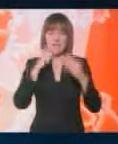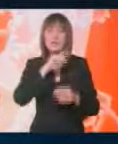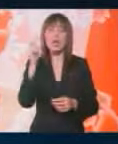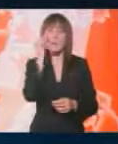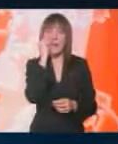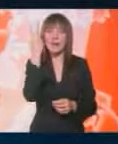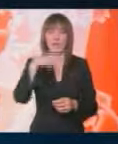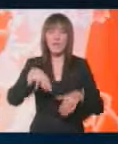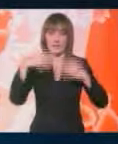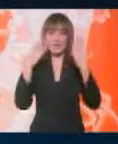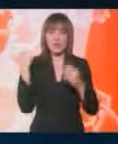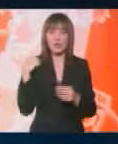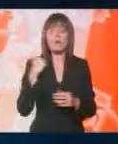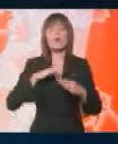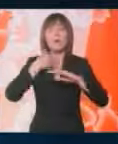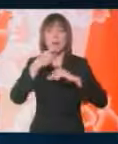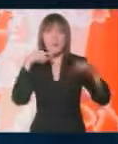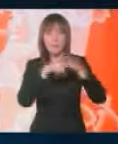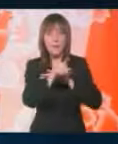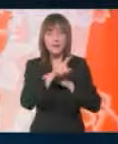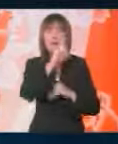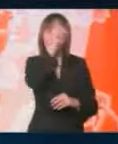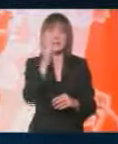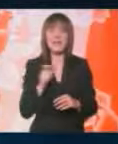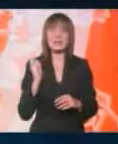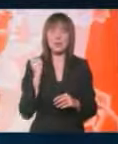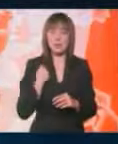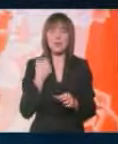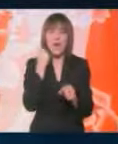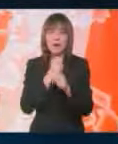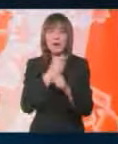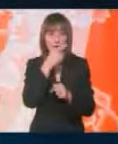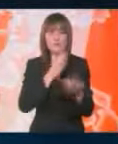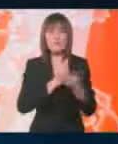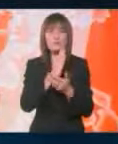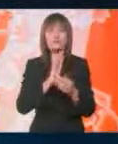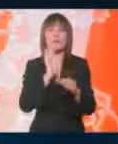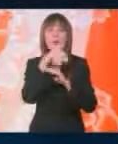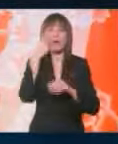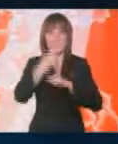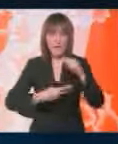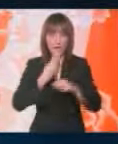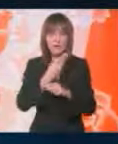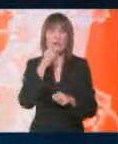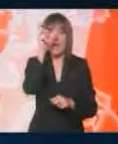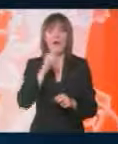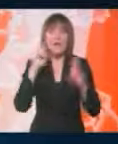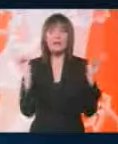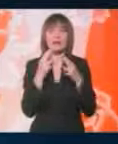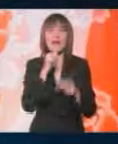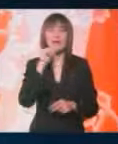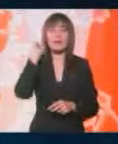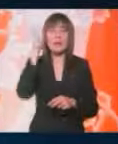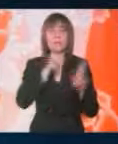maja 2009. godine, a potom pobegao. Italijanska policija radila na ovom slučaju više od 2 godine, a Šarića traži i